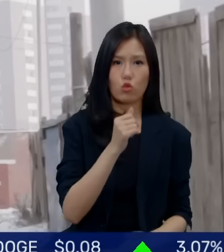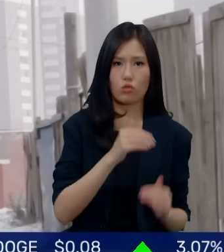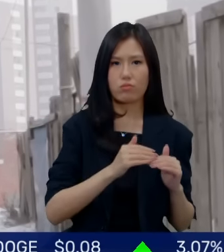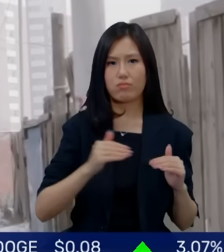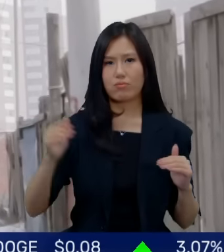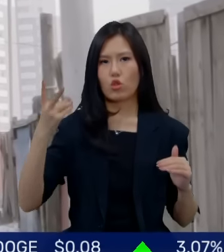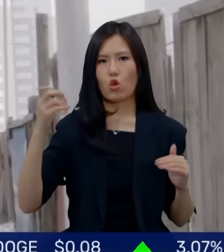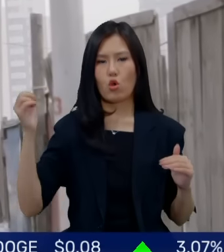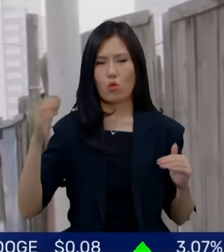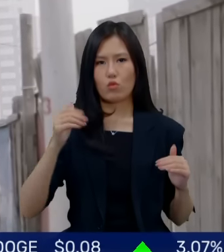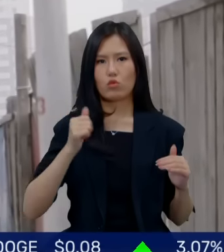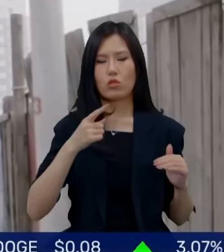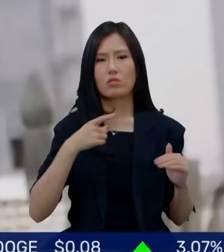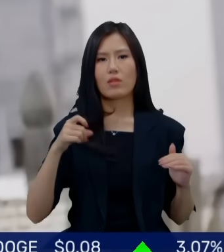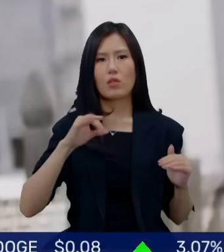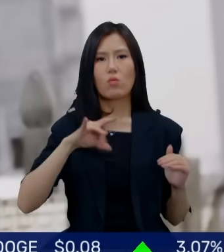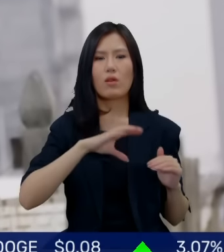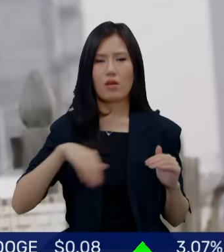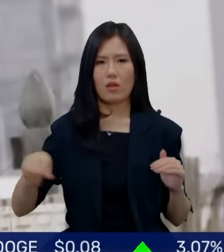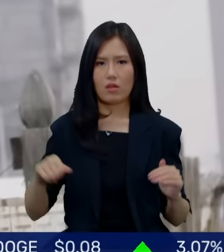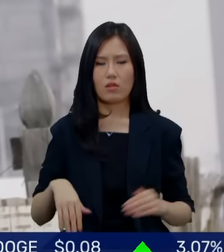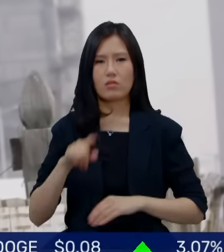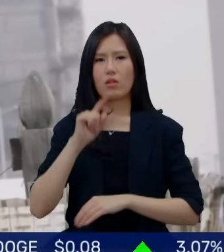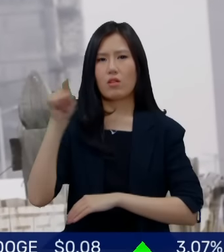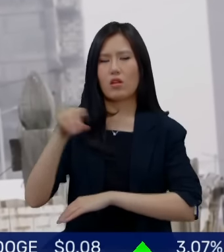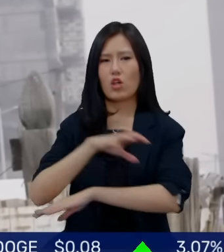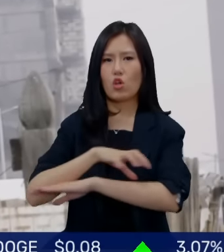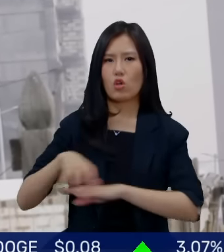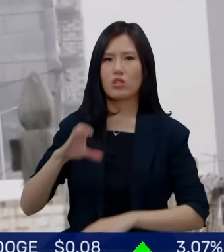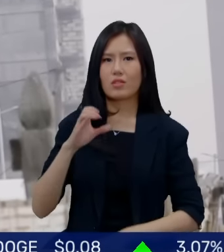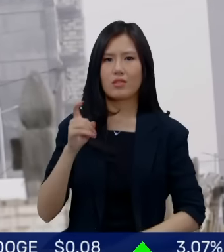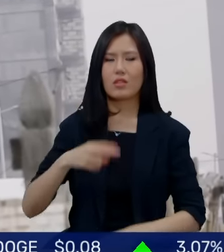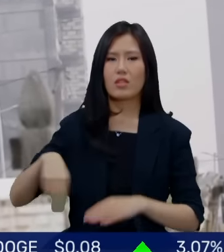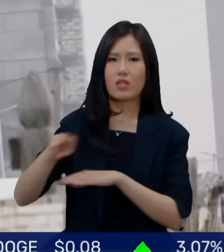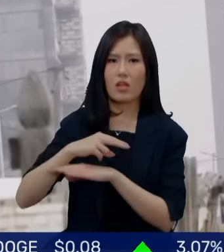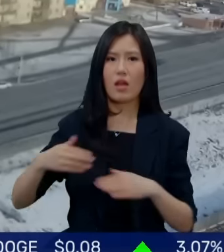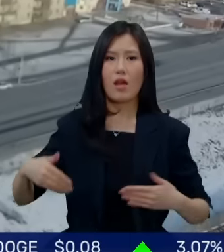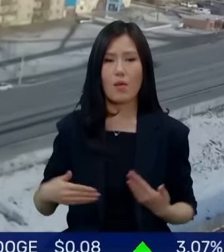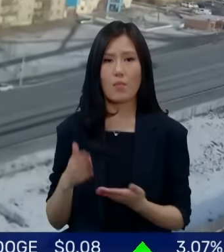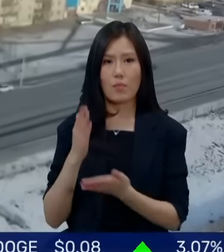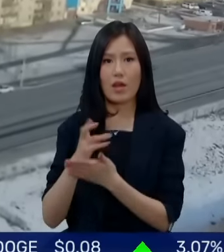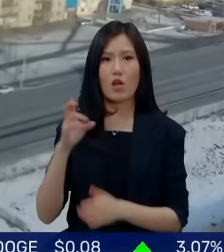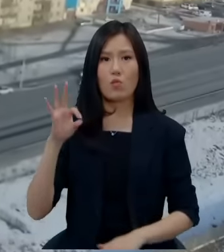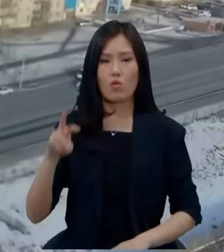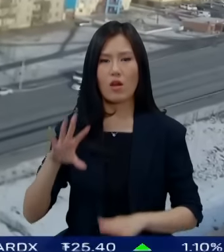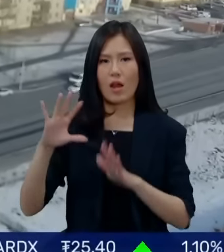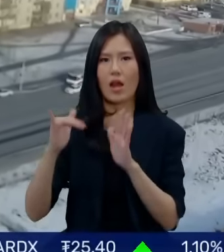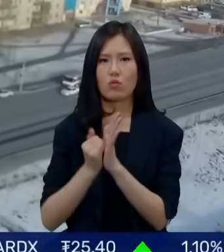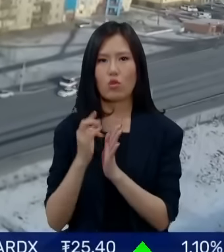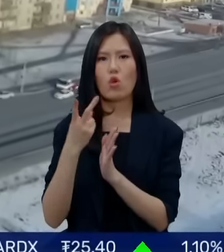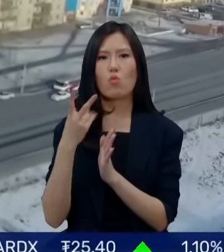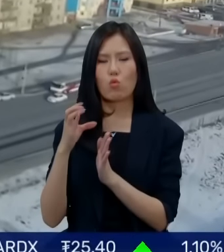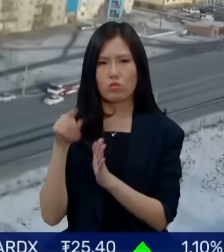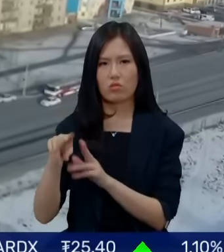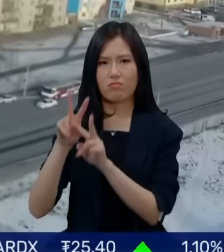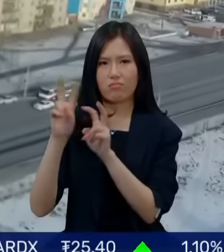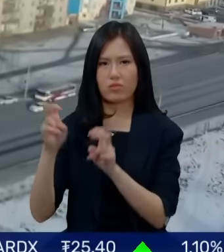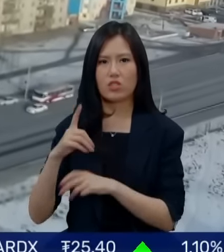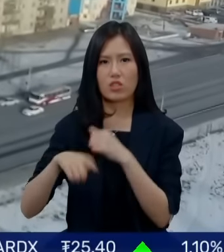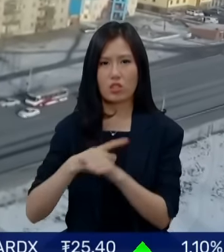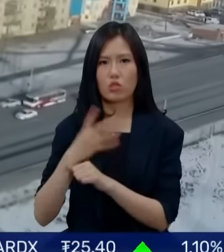татврыг төлөхөр болж байна. Өөрөөр хэлбэл захын гэр хороолол буюу сонгон найрхан дүүрэг орчинд амьдардаг бол 16 дугаар бүсэд хамаарх учраас жилд